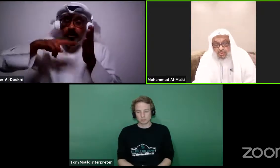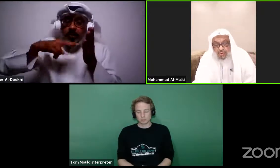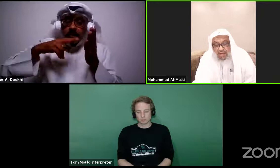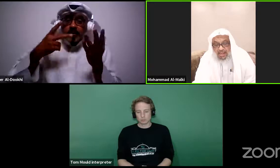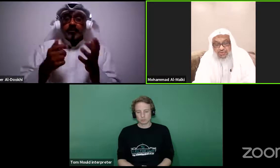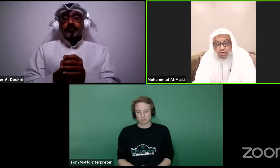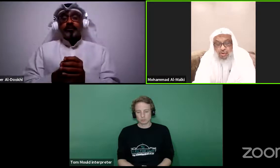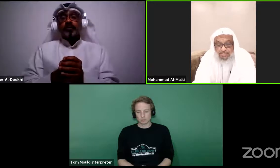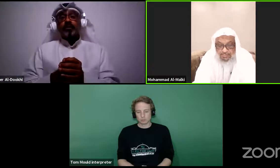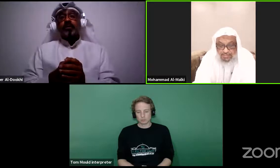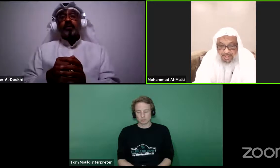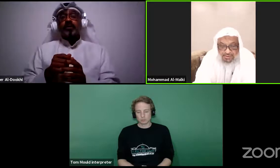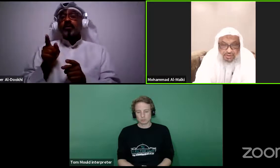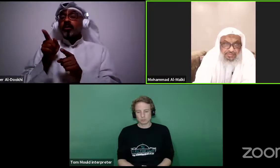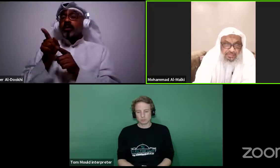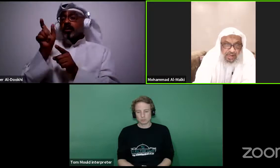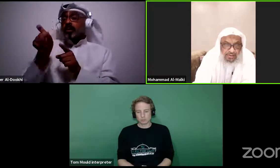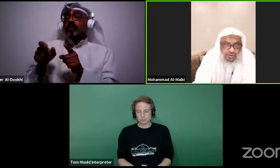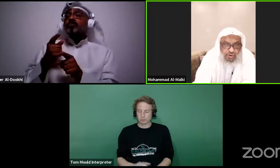يحب